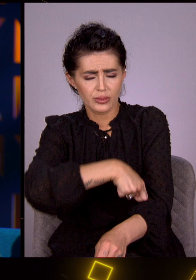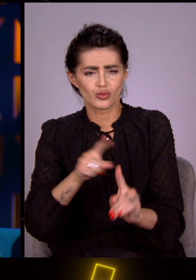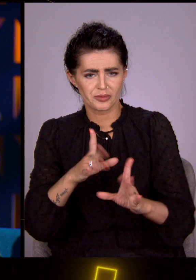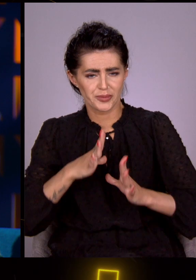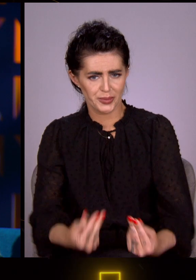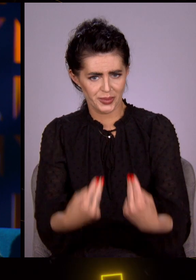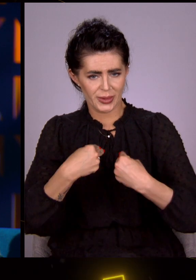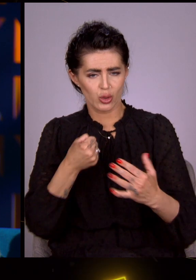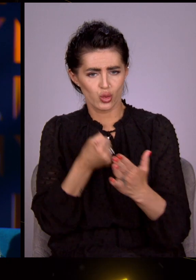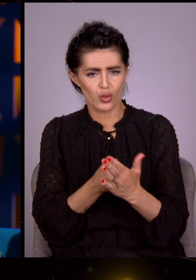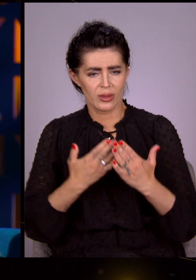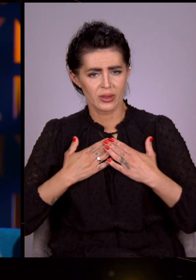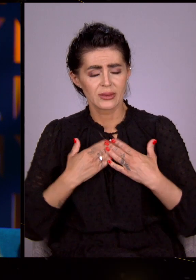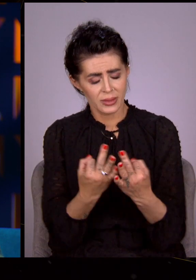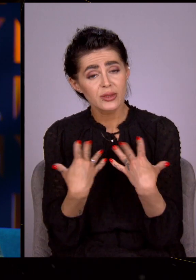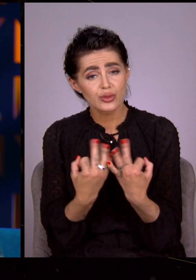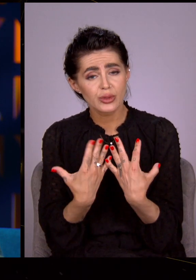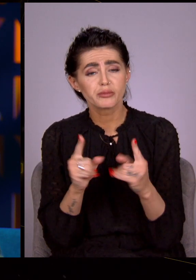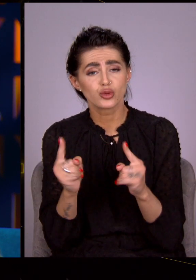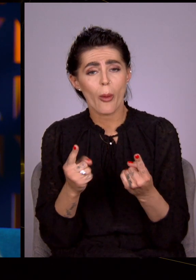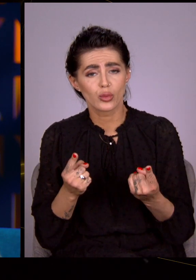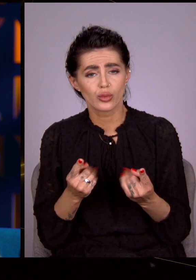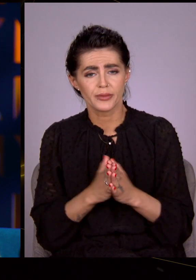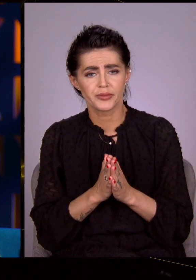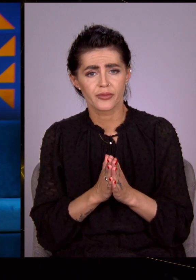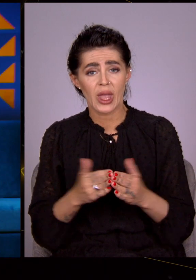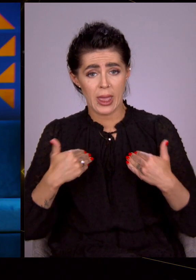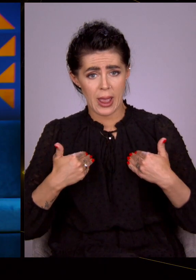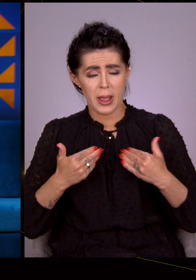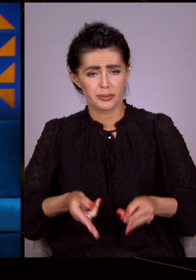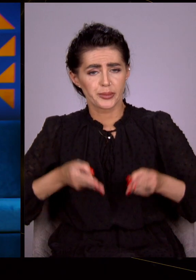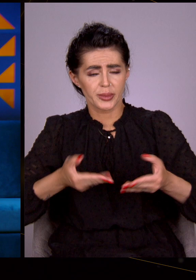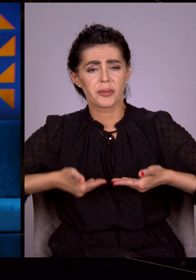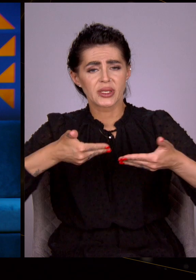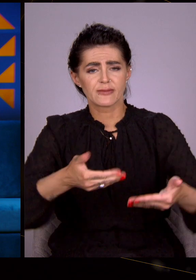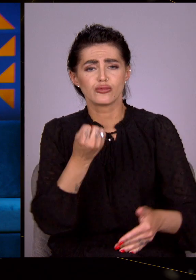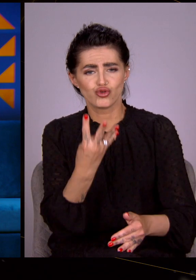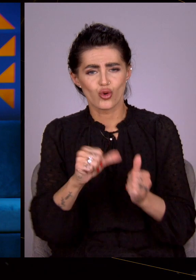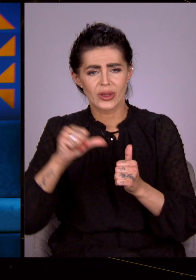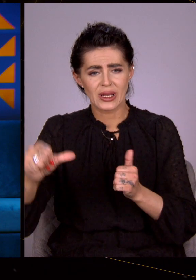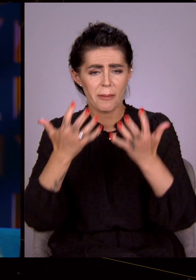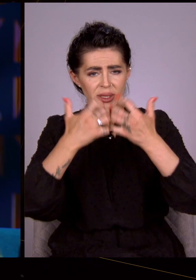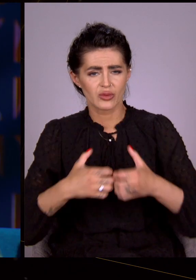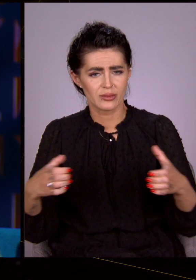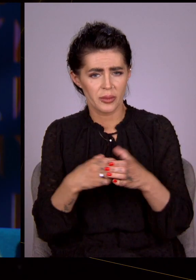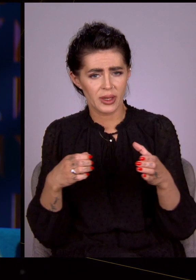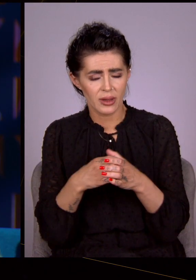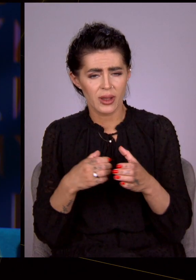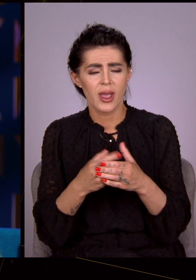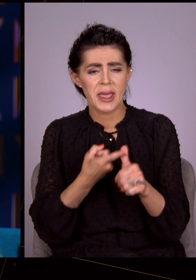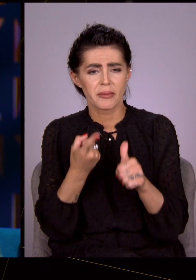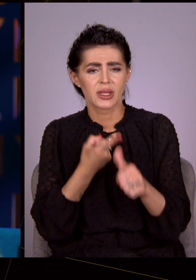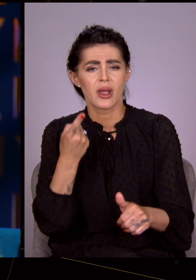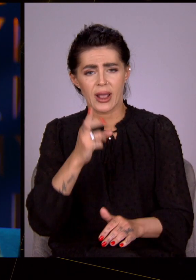нас? Розказуйте. Приїхав до вас як представник 14-ї окремої механізованої бригади імені князя Романа